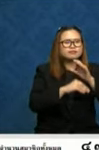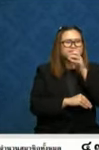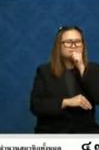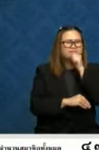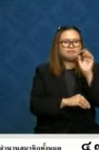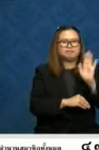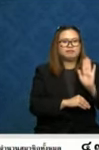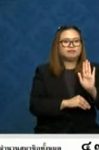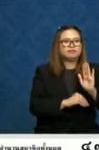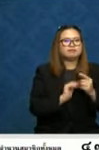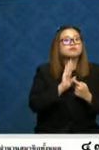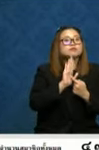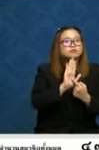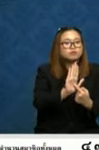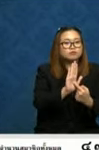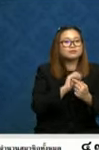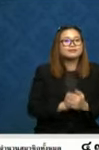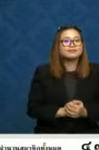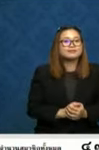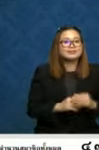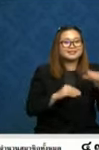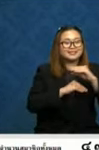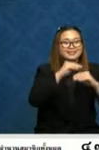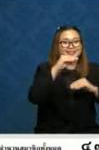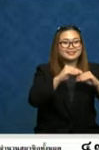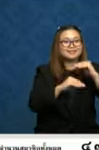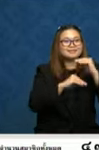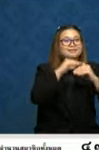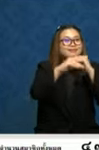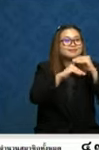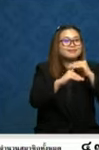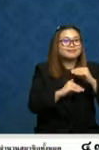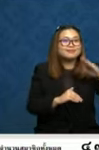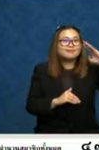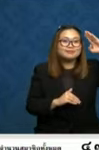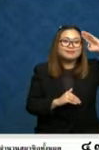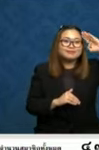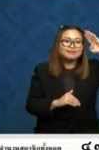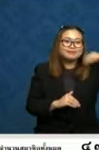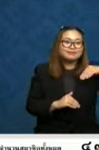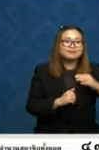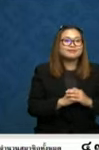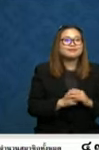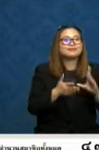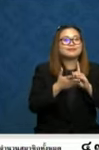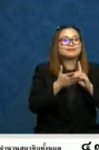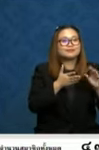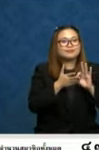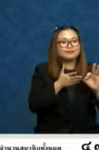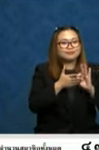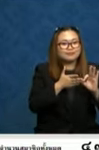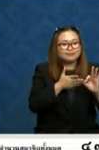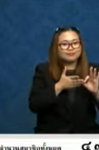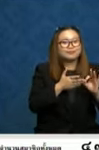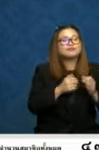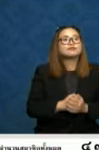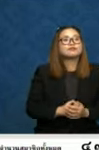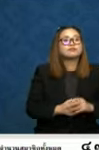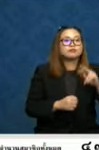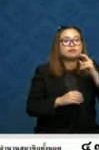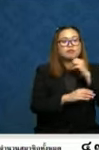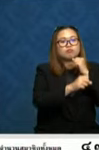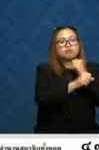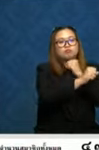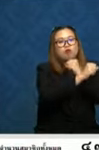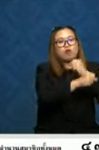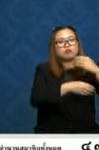ความลับนะคะอย่างเช่นโครงการพัฒนาที่พักอาศัยประเภทแฟลตโครงการปรับปรุงเขื่อนป้องกันน้ำท่วมโครง